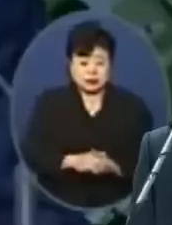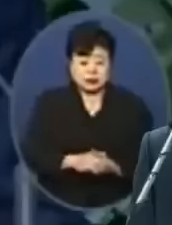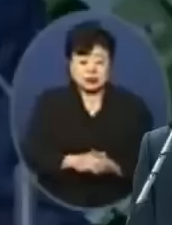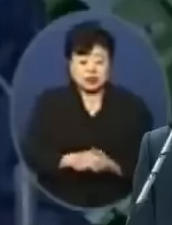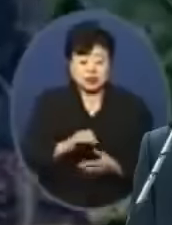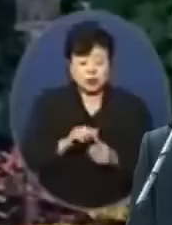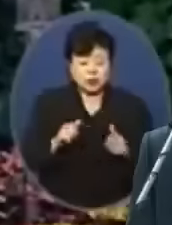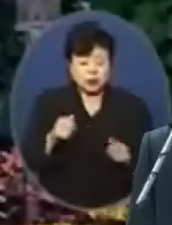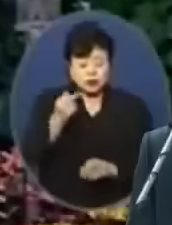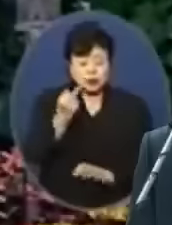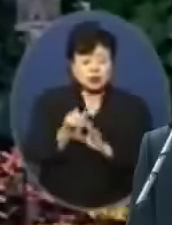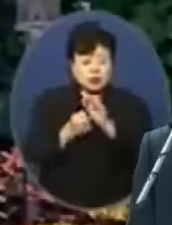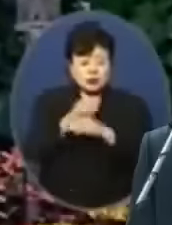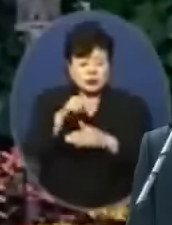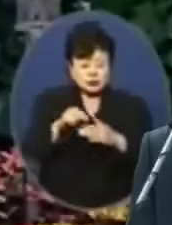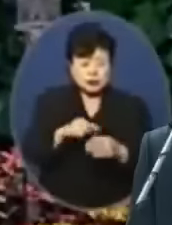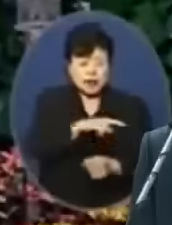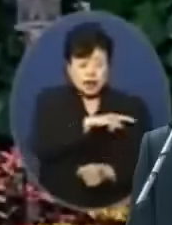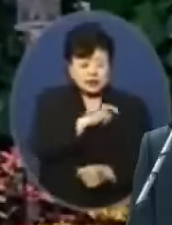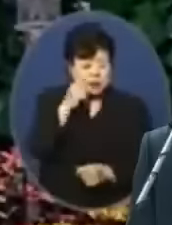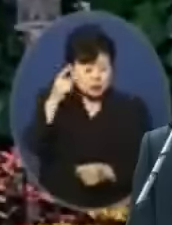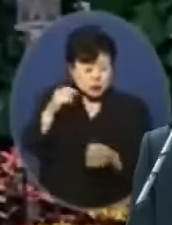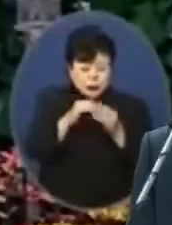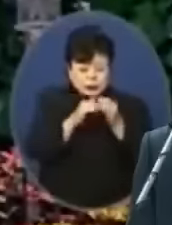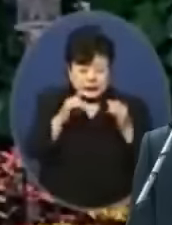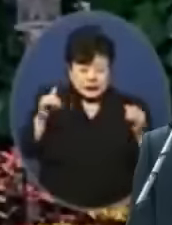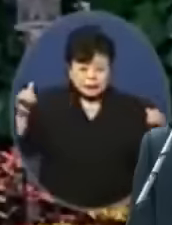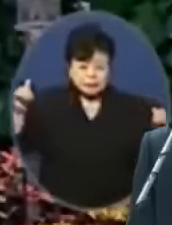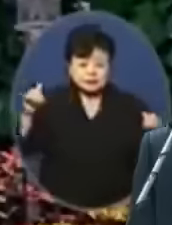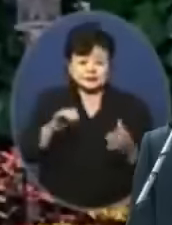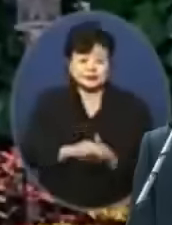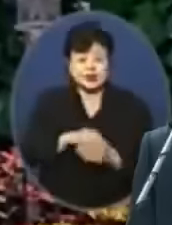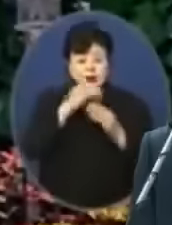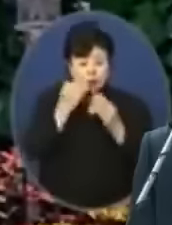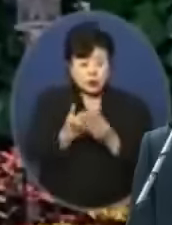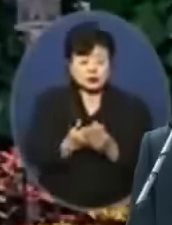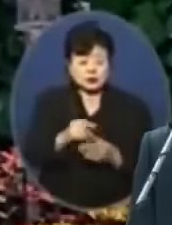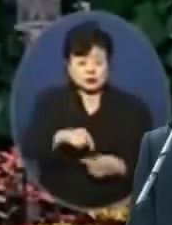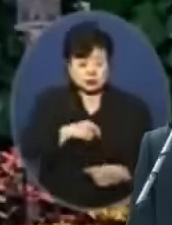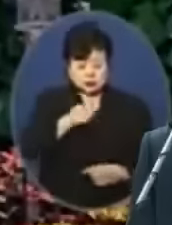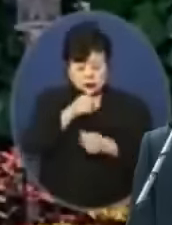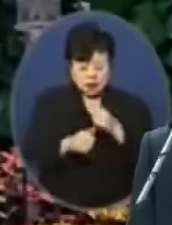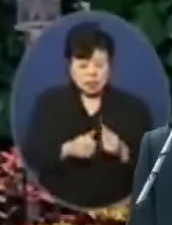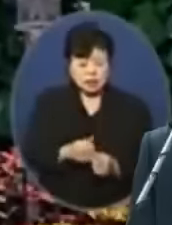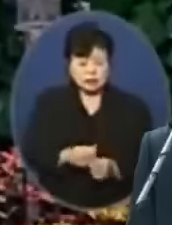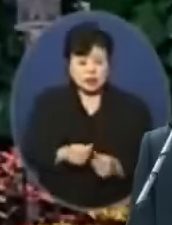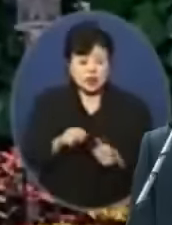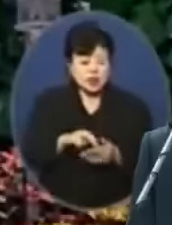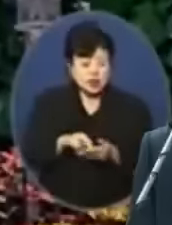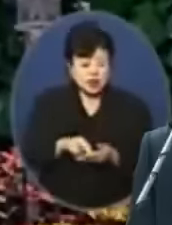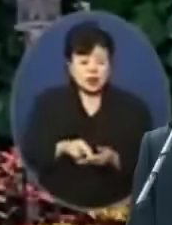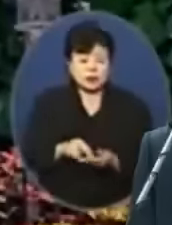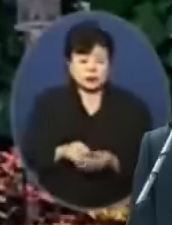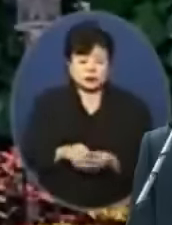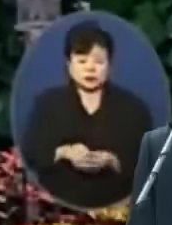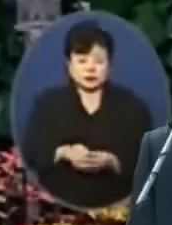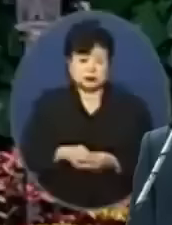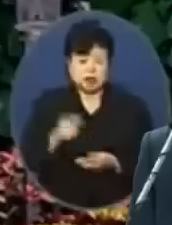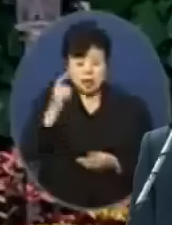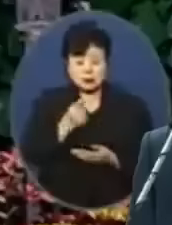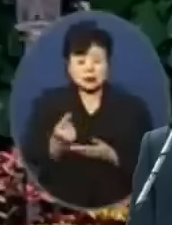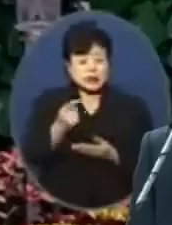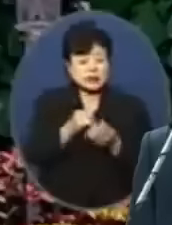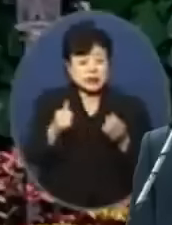욥은 동방 사람 중 가장 훌륭한 온전한 정직한 하나님을 경외하는 악에서 떠난